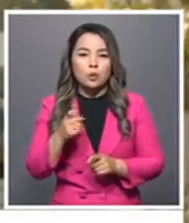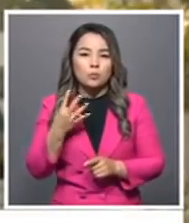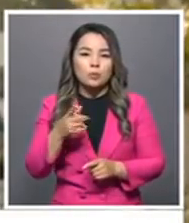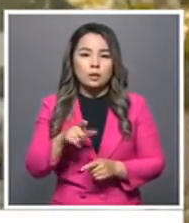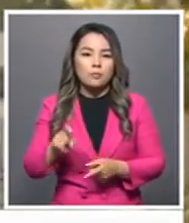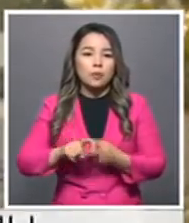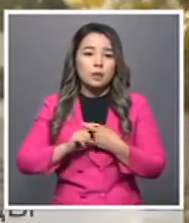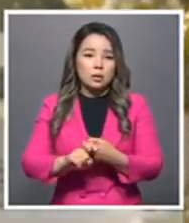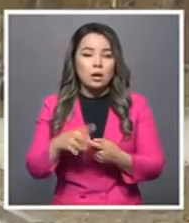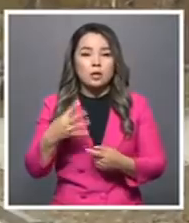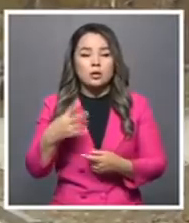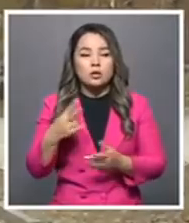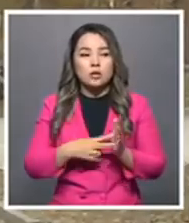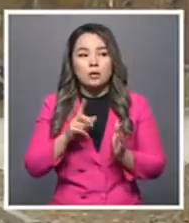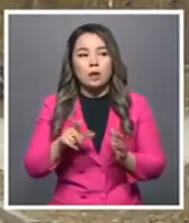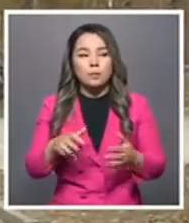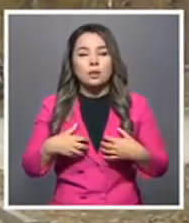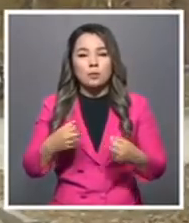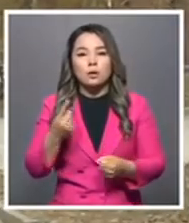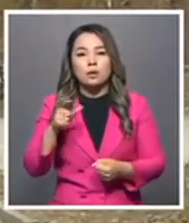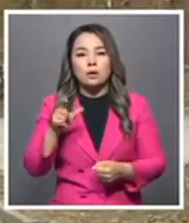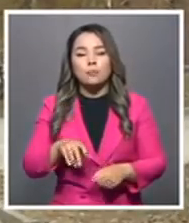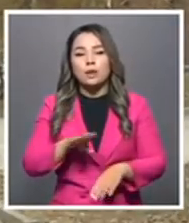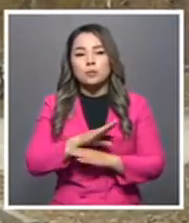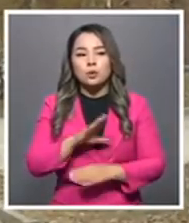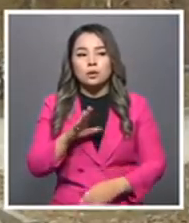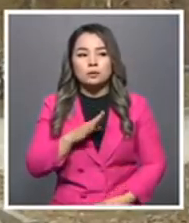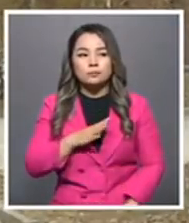жұқтырып, 47 адам жазылып шыққан. Біреуі қайтыс болды.